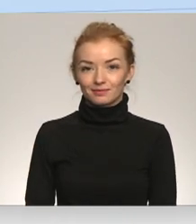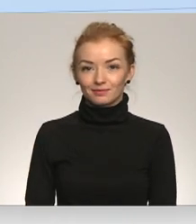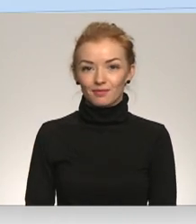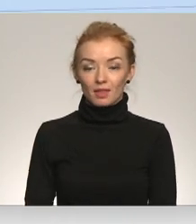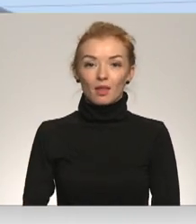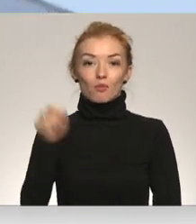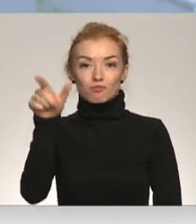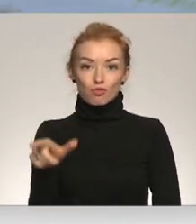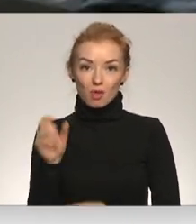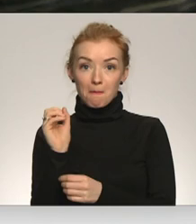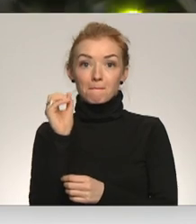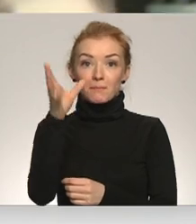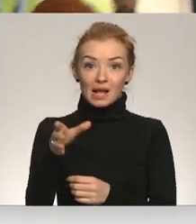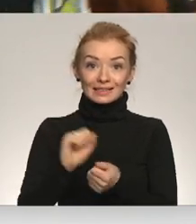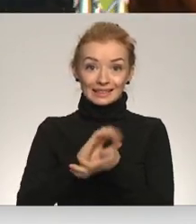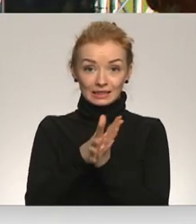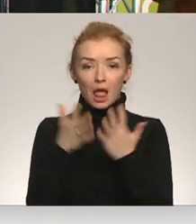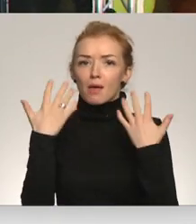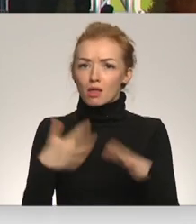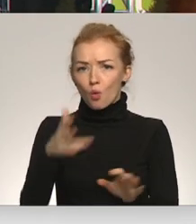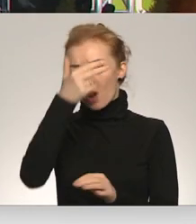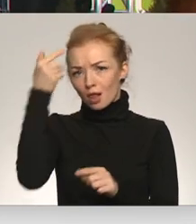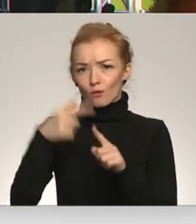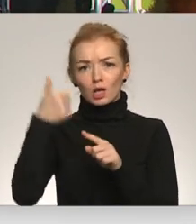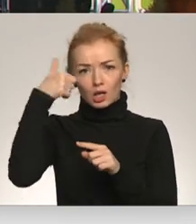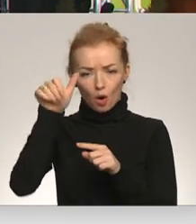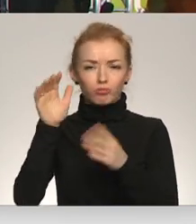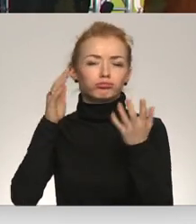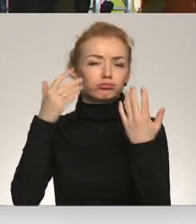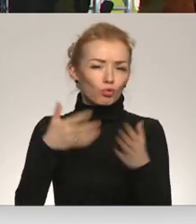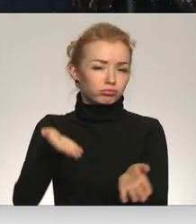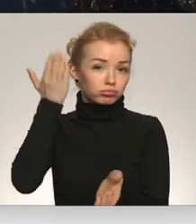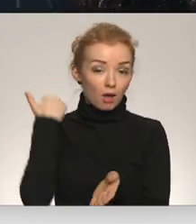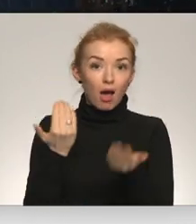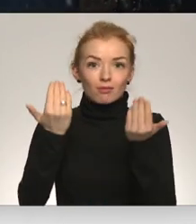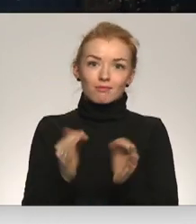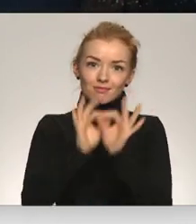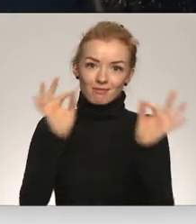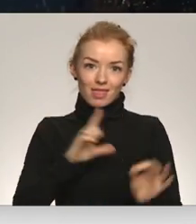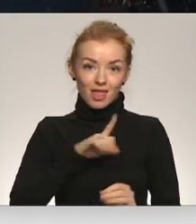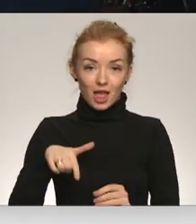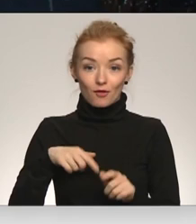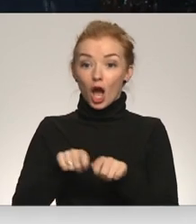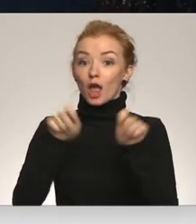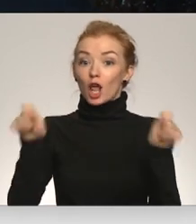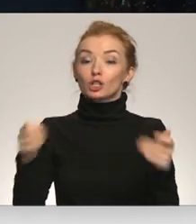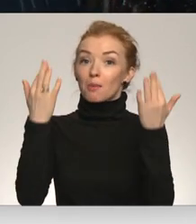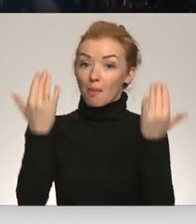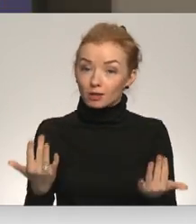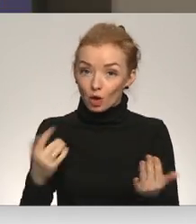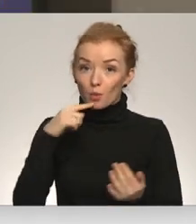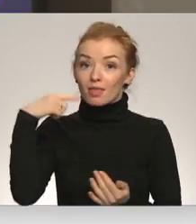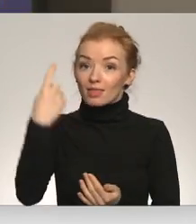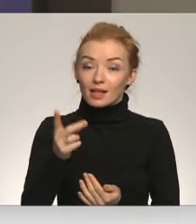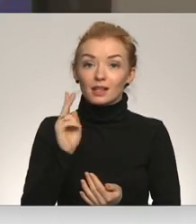Depozīta sistēma jau ieviesta Igaunijā un Lietuvā. Šodien tā darbu sāk arī Latvijā. Atklāšanas pasākumā uzsvēra. Pārēja uz